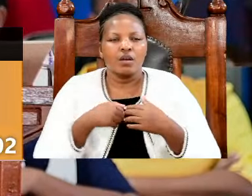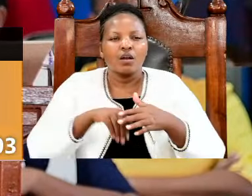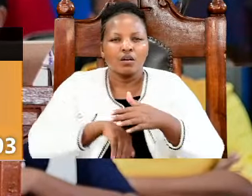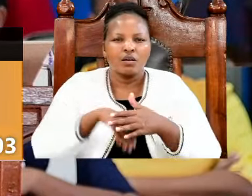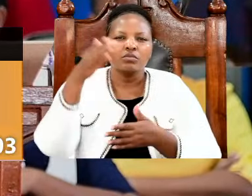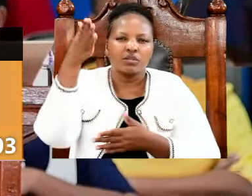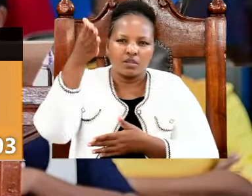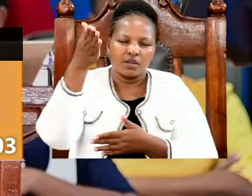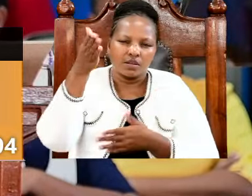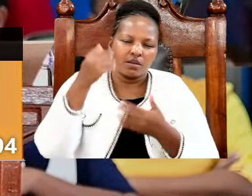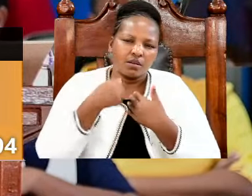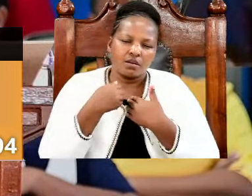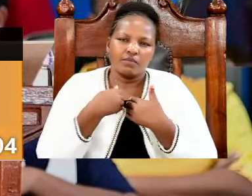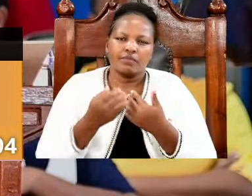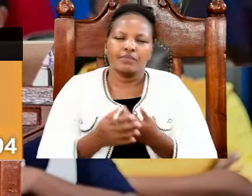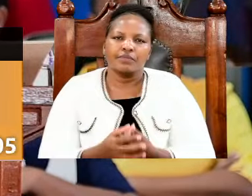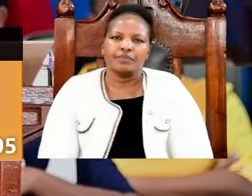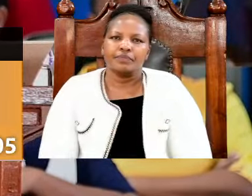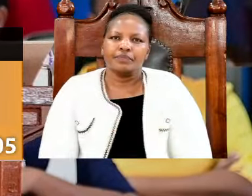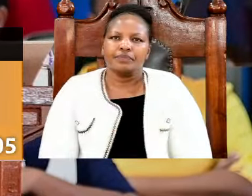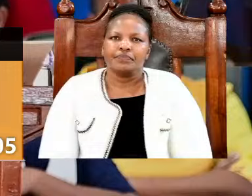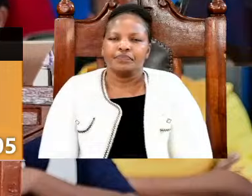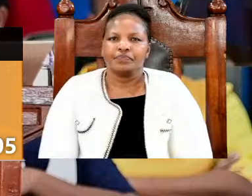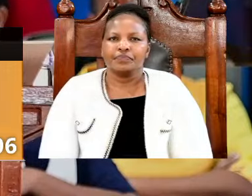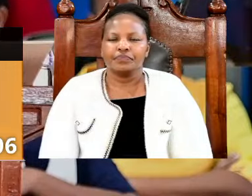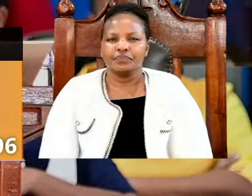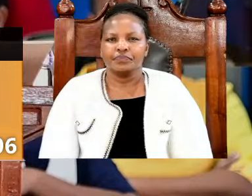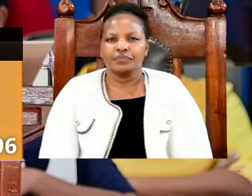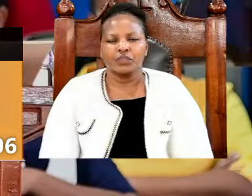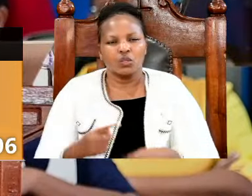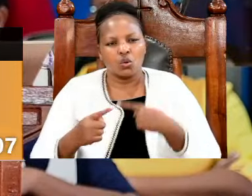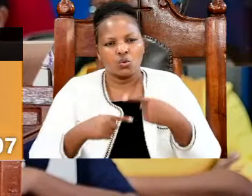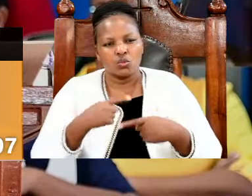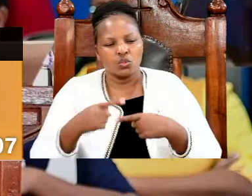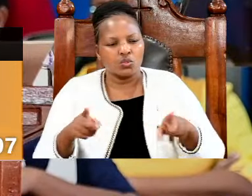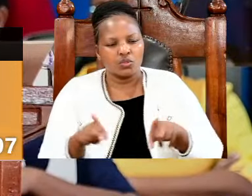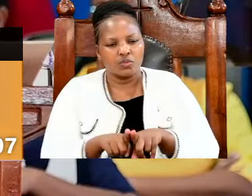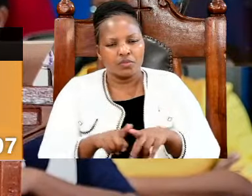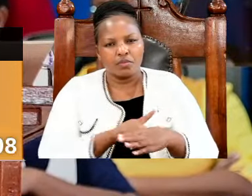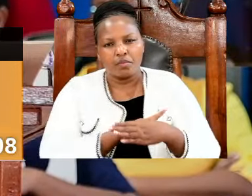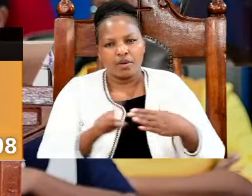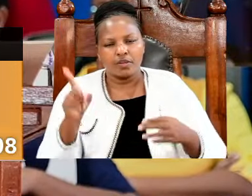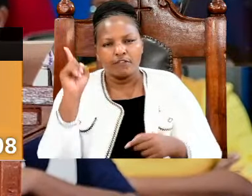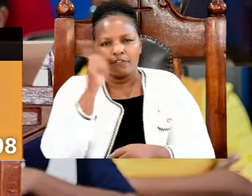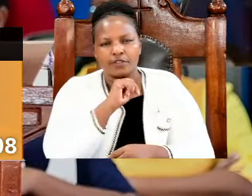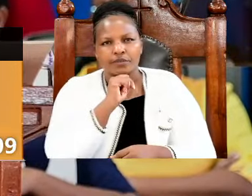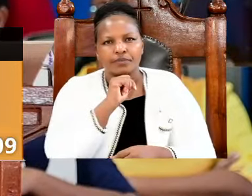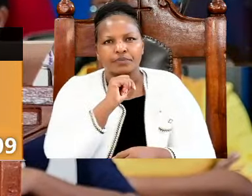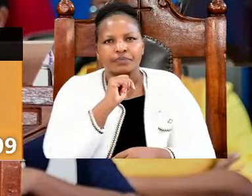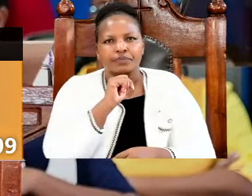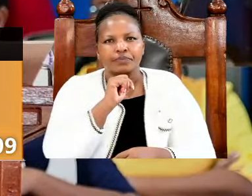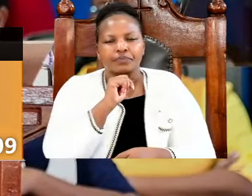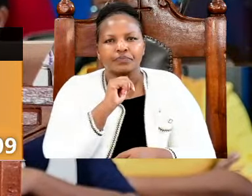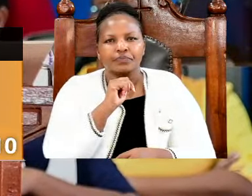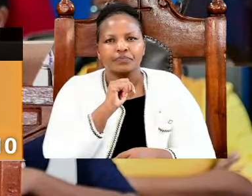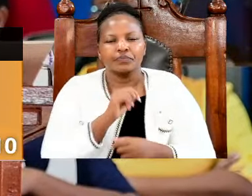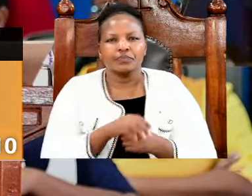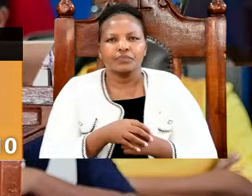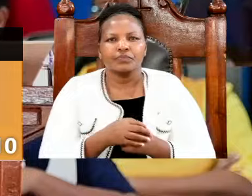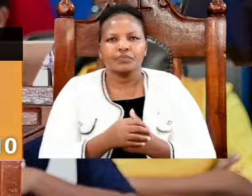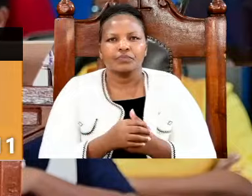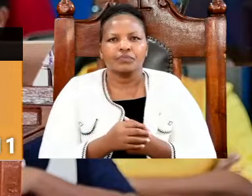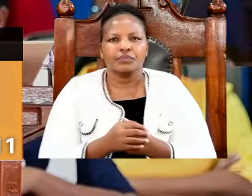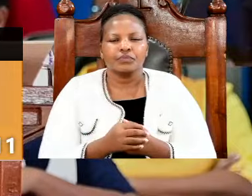kwa meza yao ya wanarika. Na kwa wale hawakufanya, hii mwezi pia wanaendelea kuuza. Unaweza pitia pale, unaweza